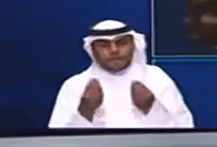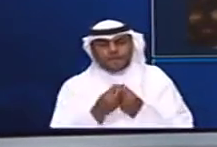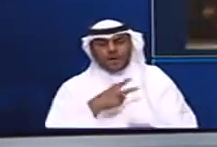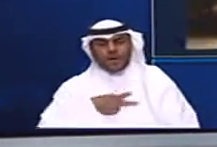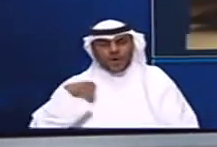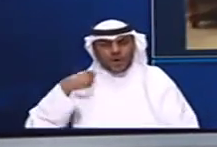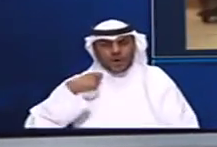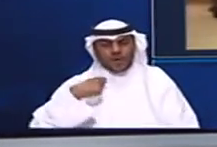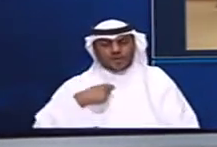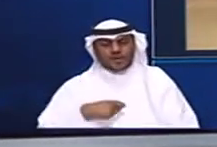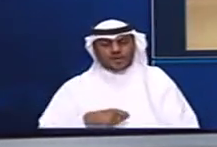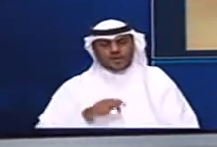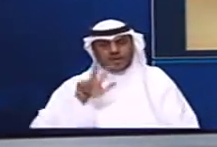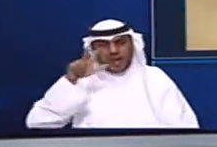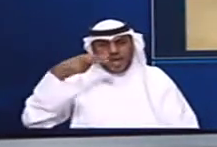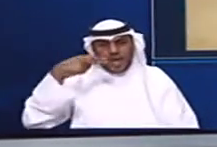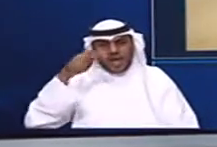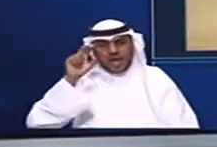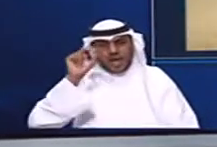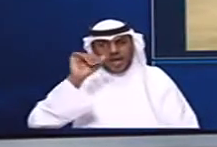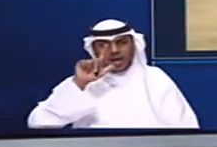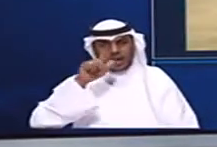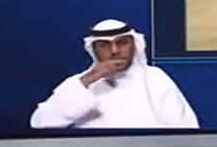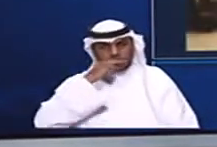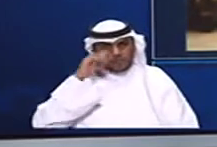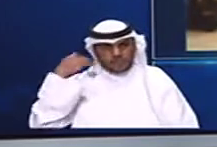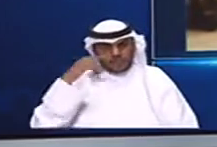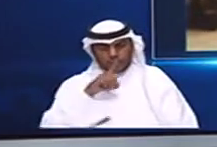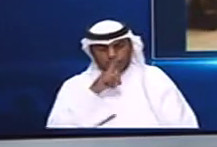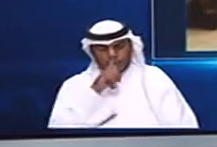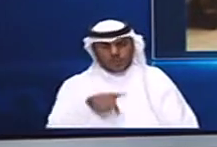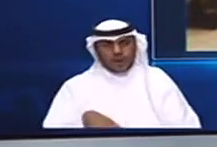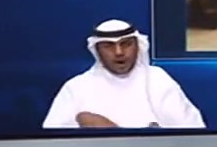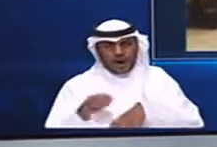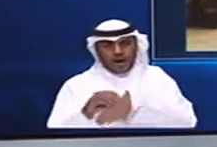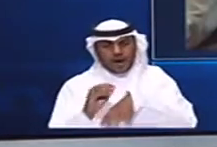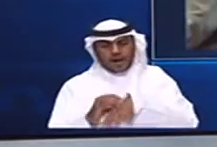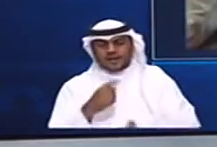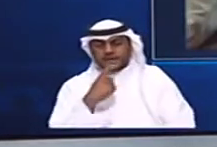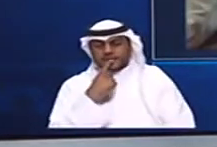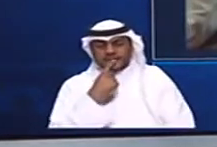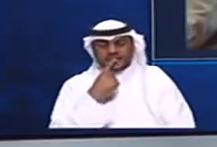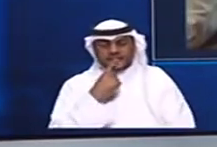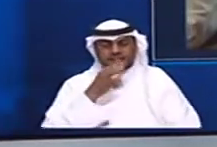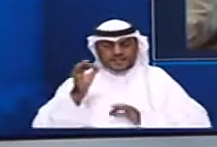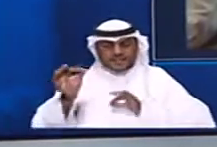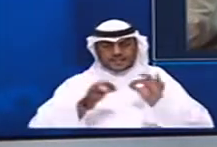العقيل خلال مشاركتها في الاجتماع التعريفي بخطة التنمية السنوية الجديدة